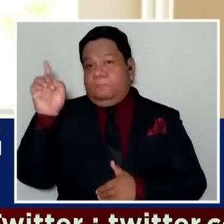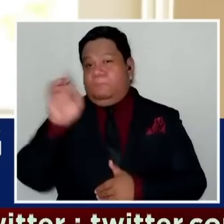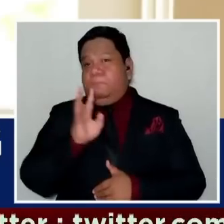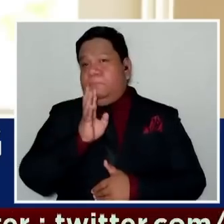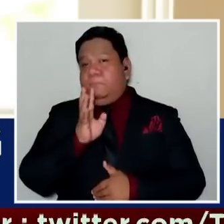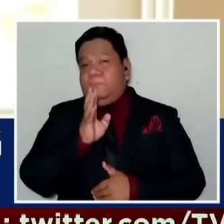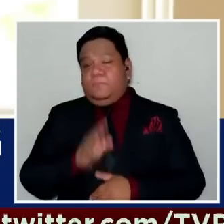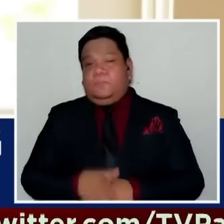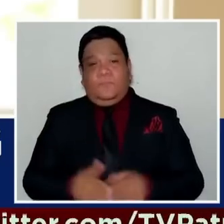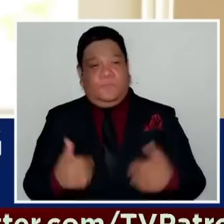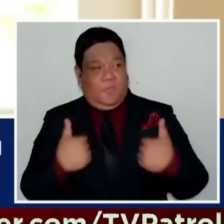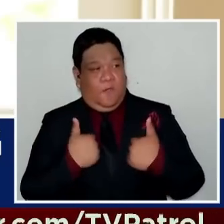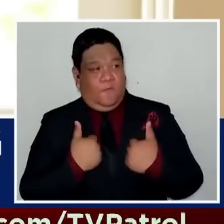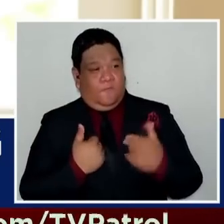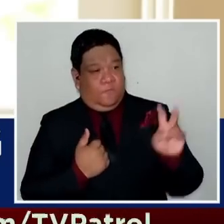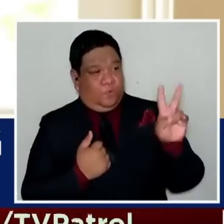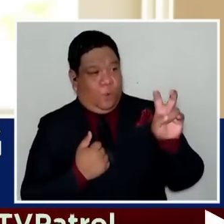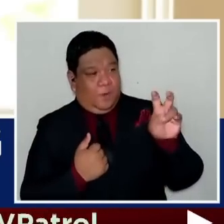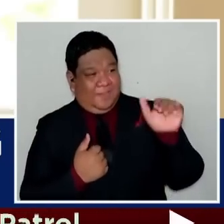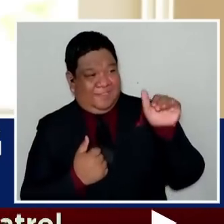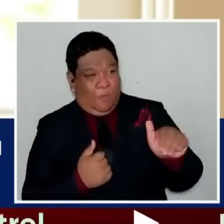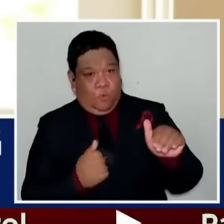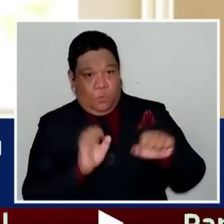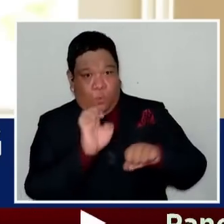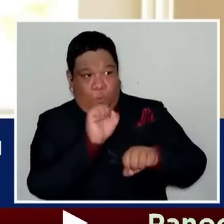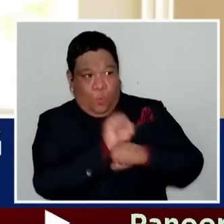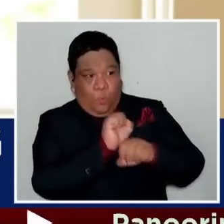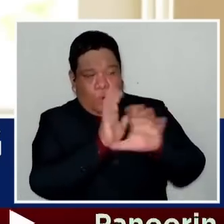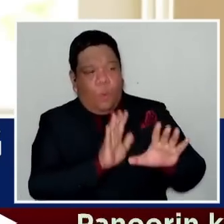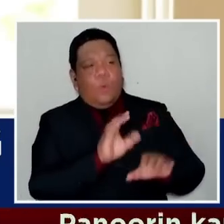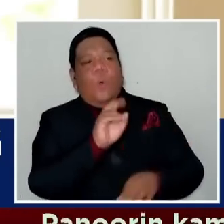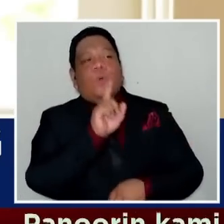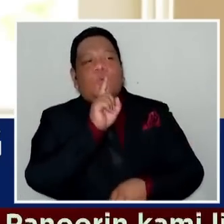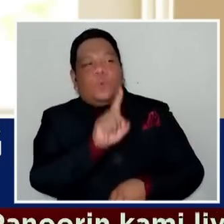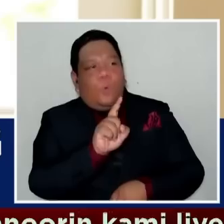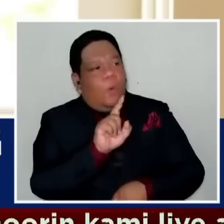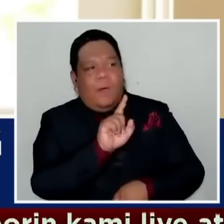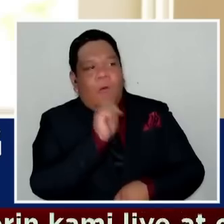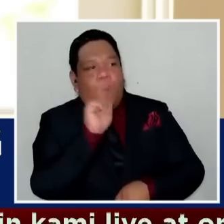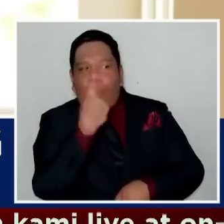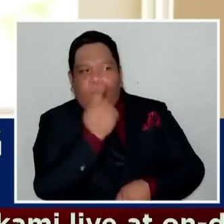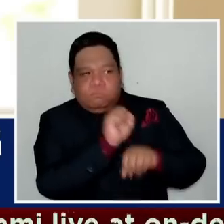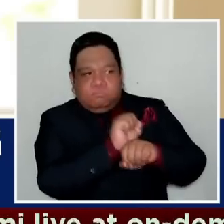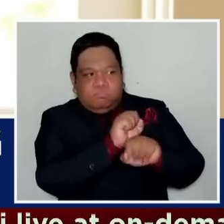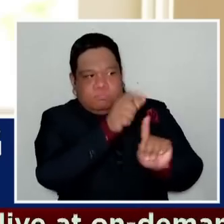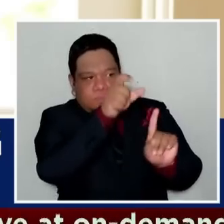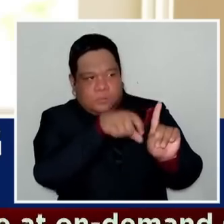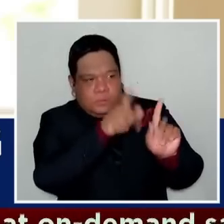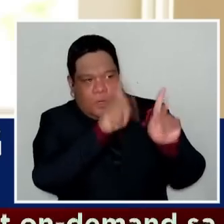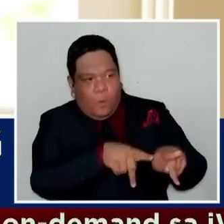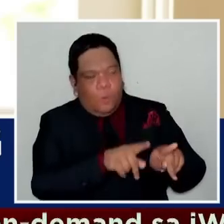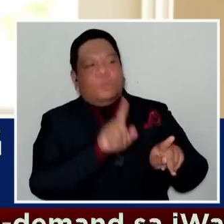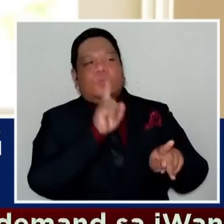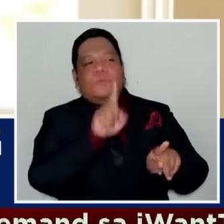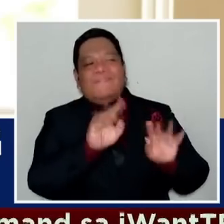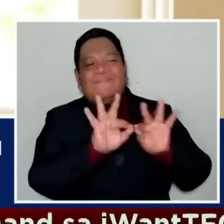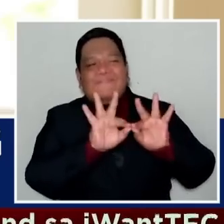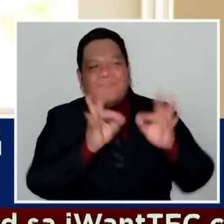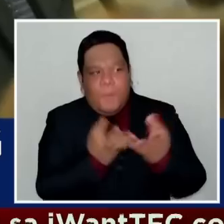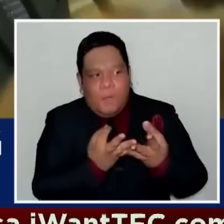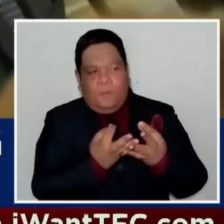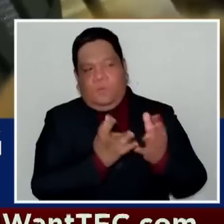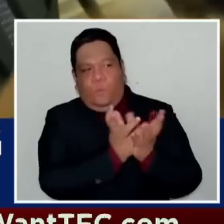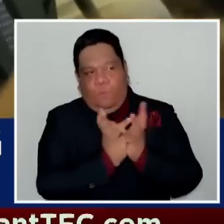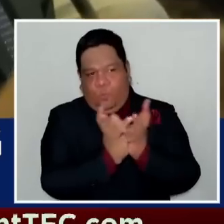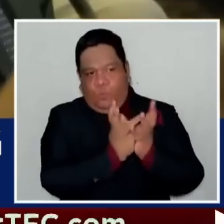employees. You represent 200,000 families and you represent 200,000 communities in the